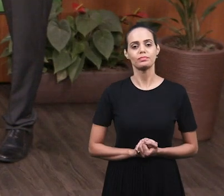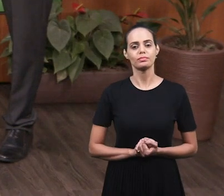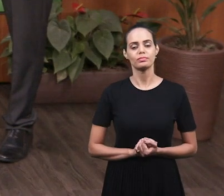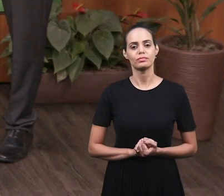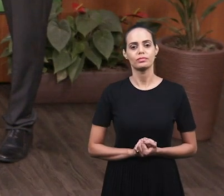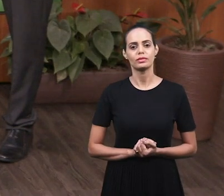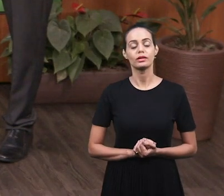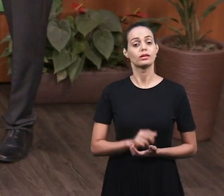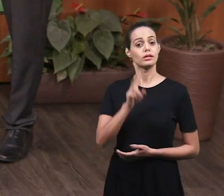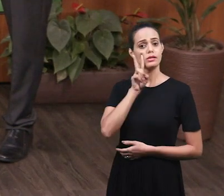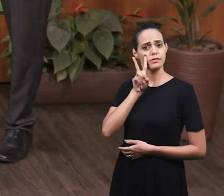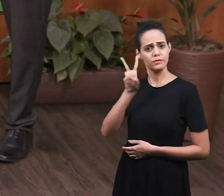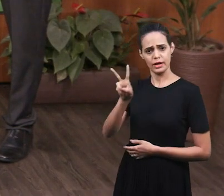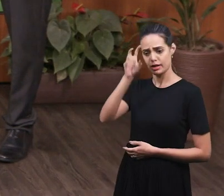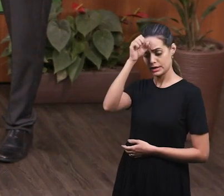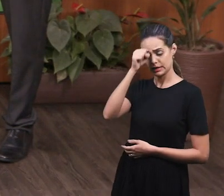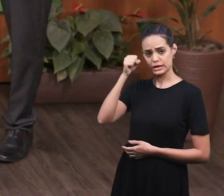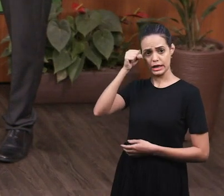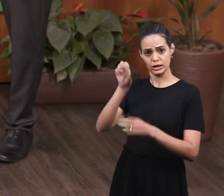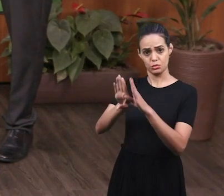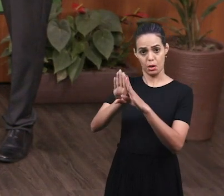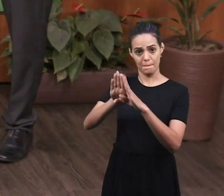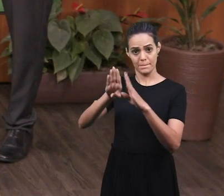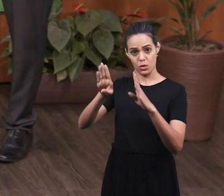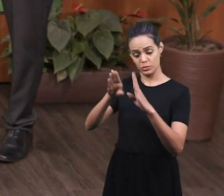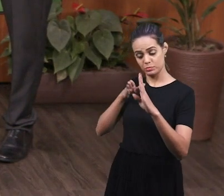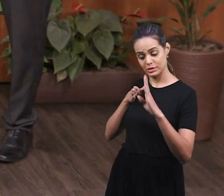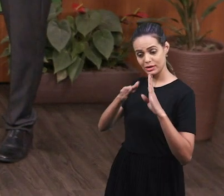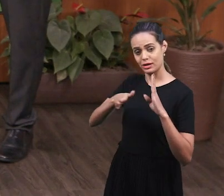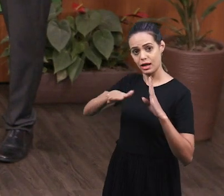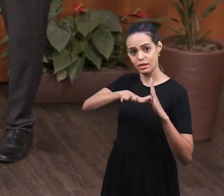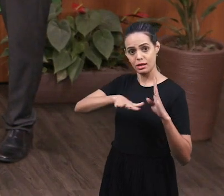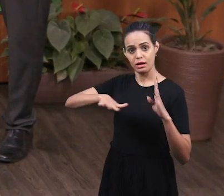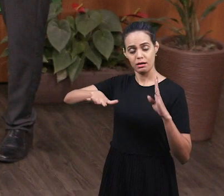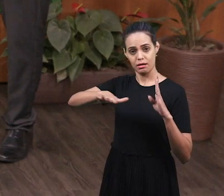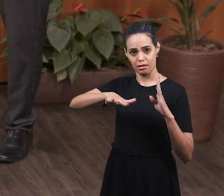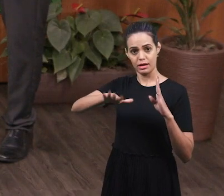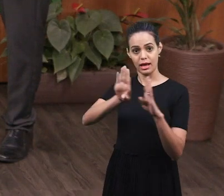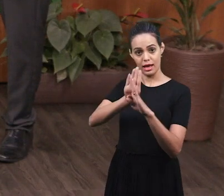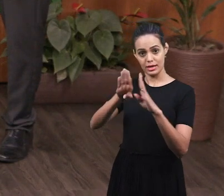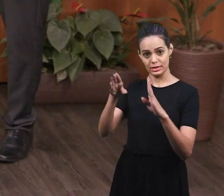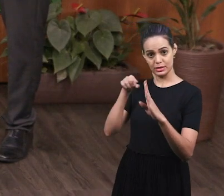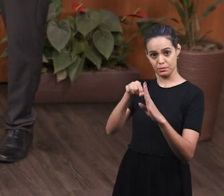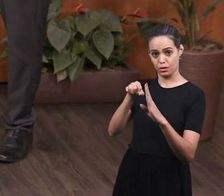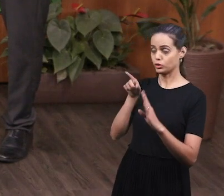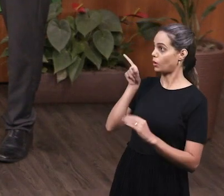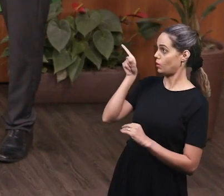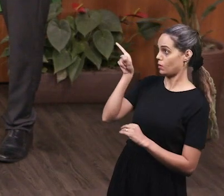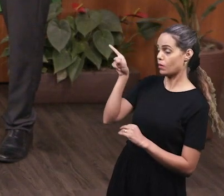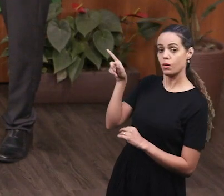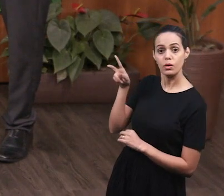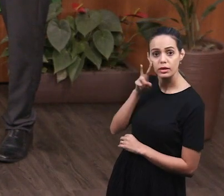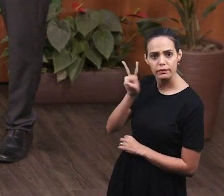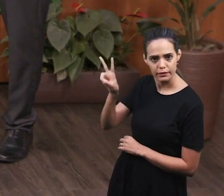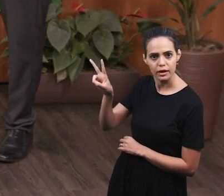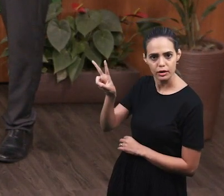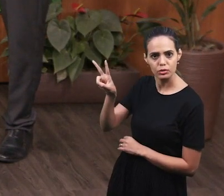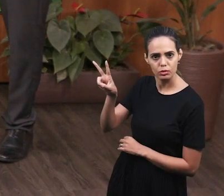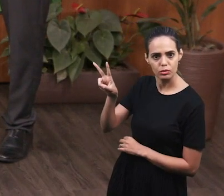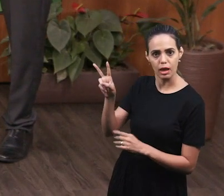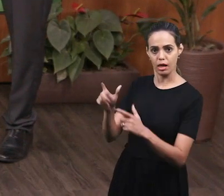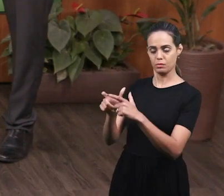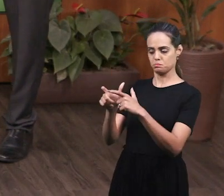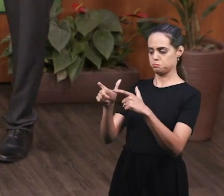Sergio, que la porte qui donnait accès à la cour, au parvis, cette porte ici, elle